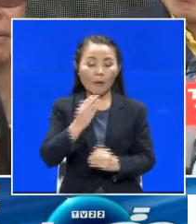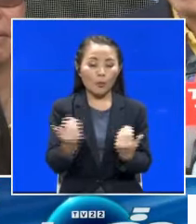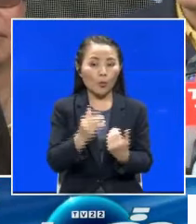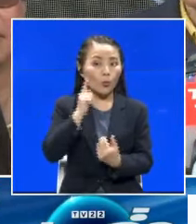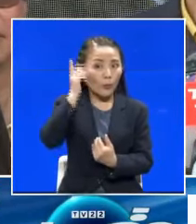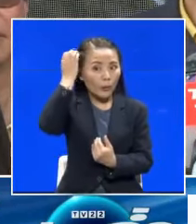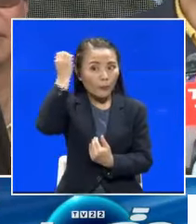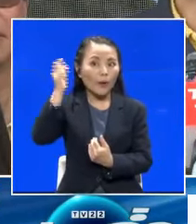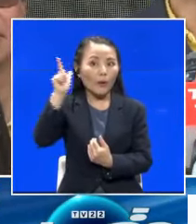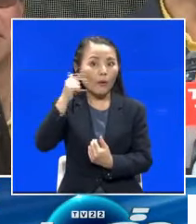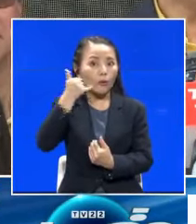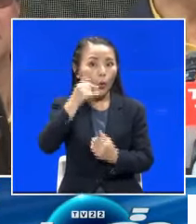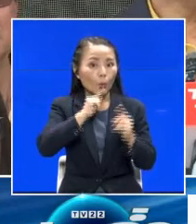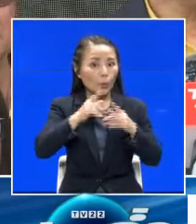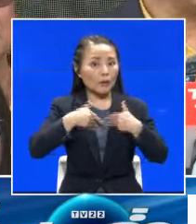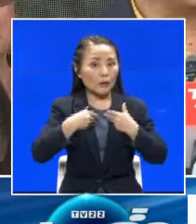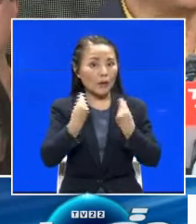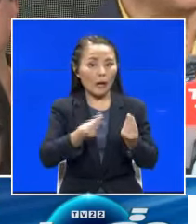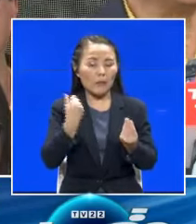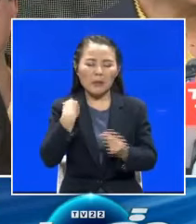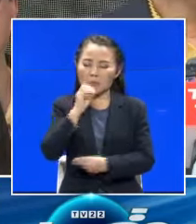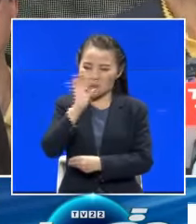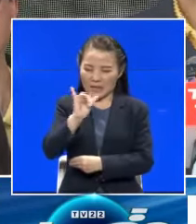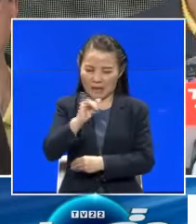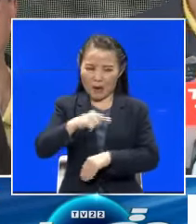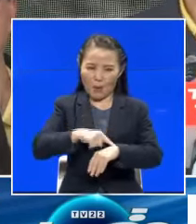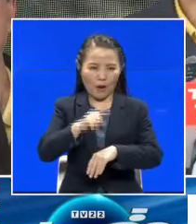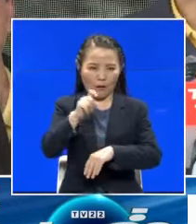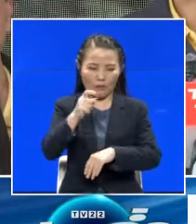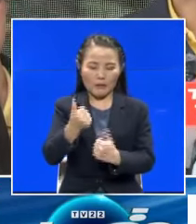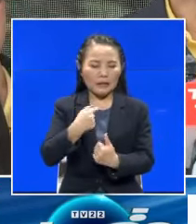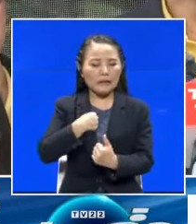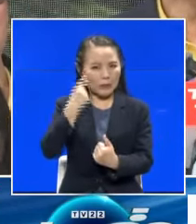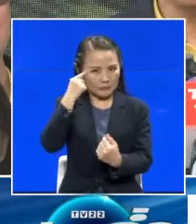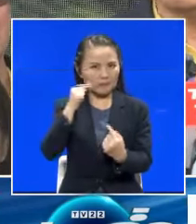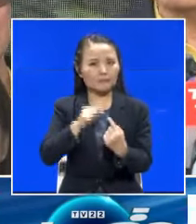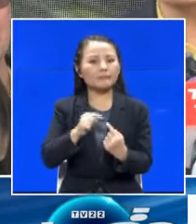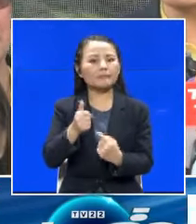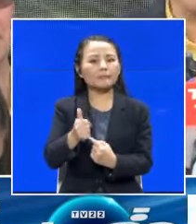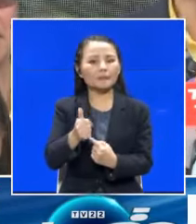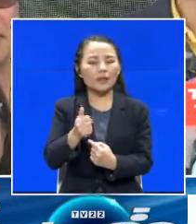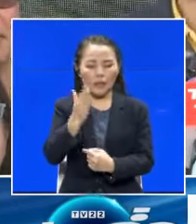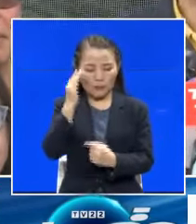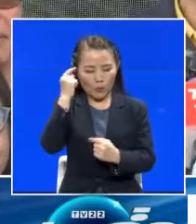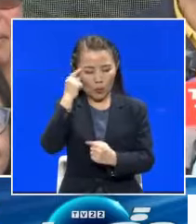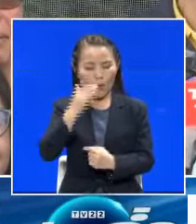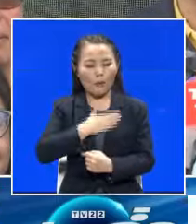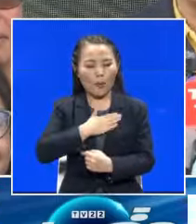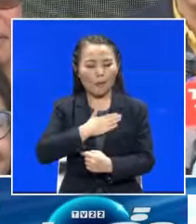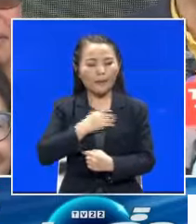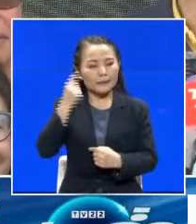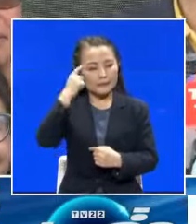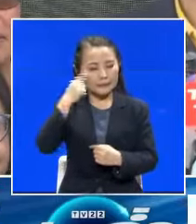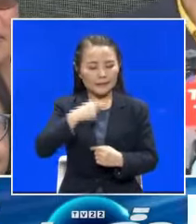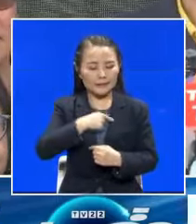ยังเลยครับไม่มีเวลาเลยครับวันนี้ครับวันนี้ก็7หมายยังไม่มีครับแต่ว่าเชื่อว่าใจถึงใจอยู่แล้วท่านก็รู้ว่าผมก็ส่งความปรารถนาดี